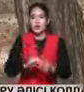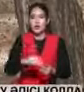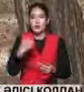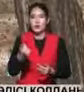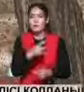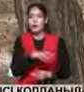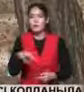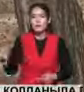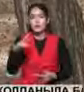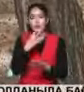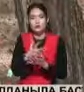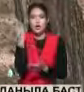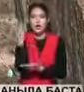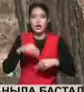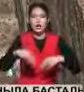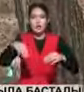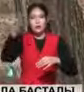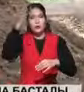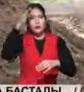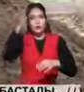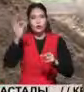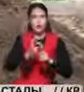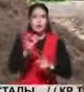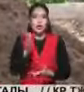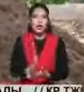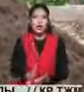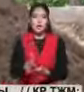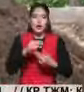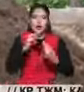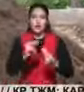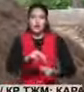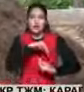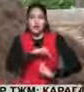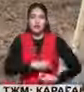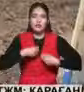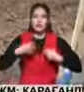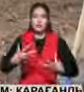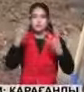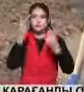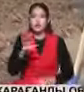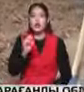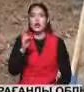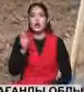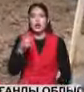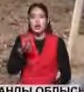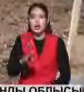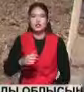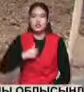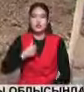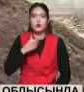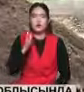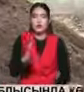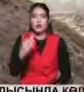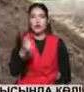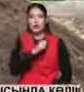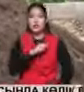миллионға жуық ағаш отырғызу жоспарланған. Мәдениет қызметкерлері бүгін мереке күні акцияға қатысуды жөн көрдік дейді. Олар